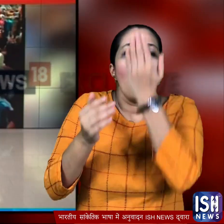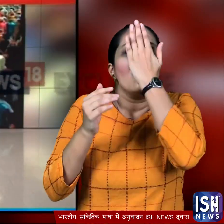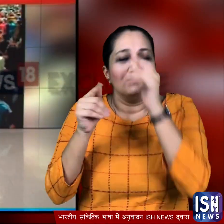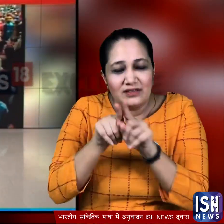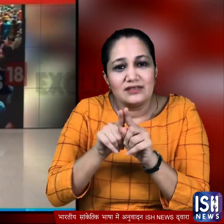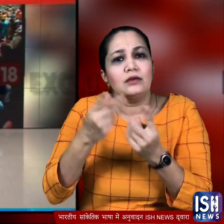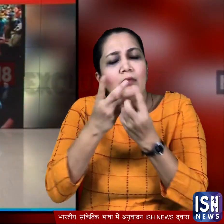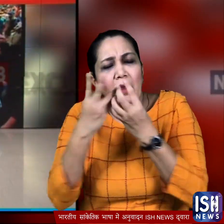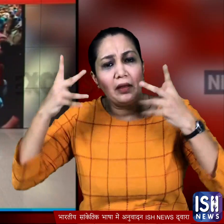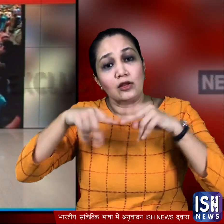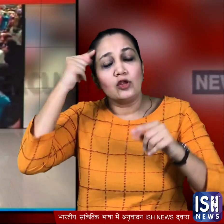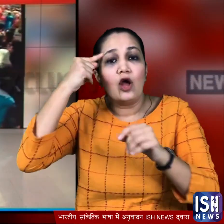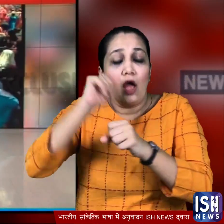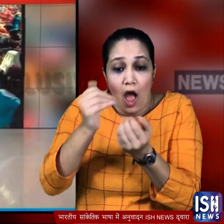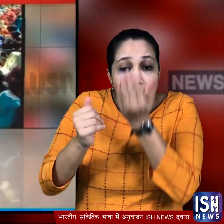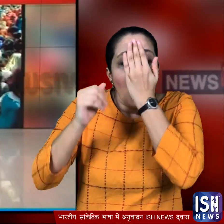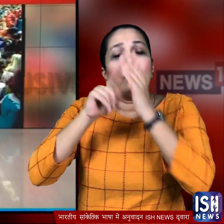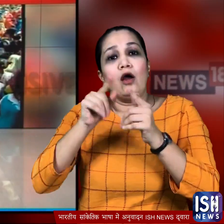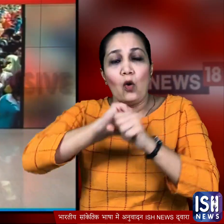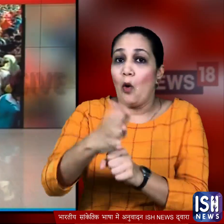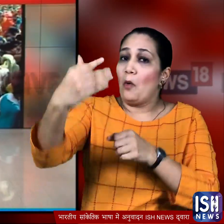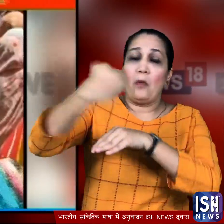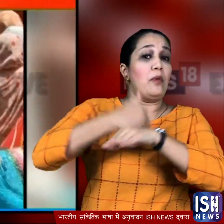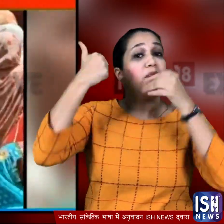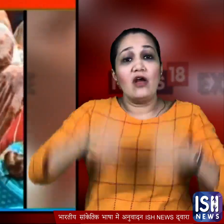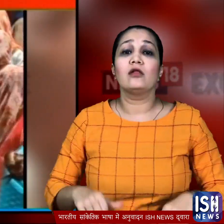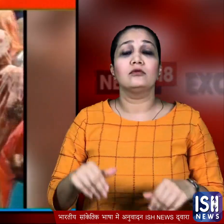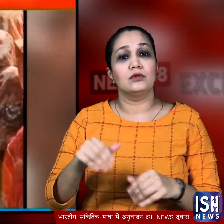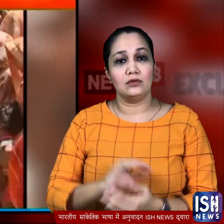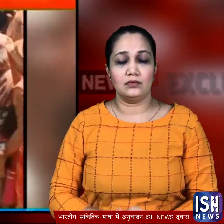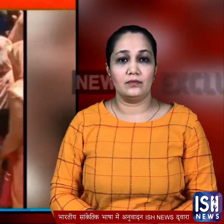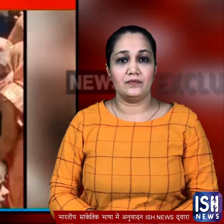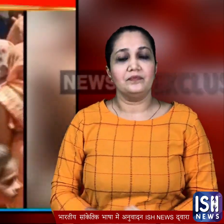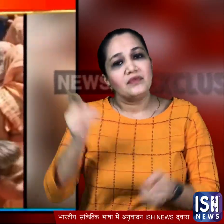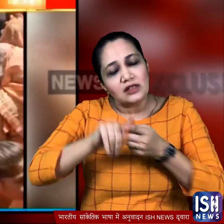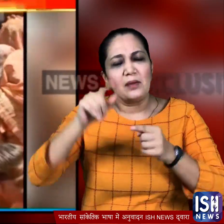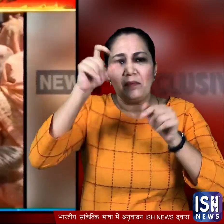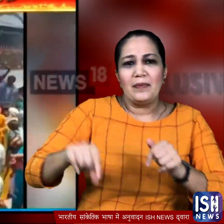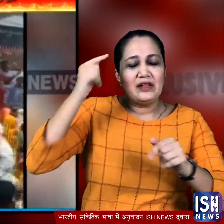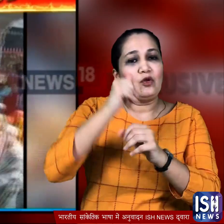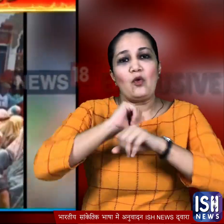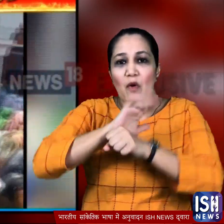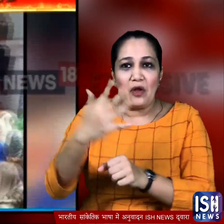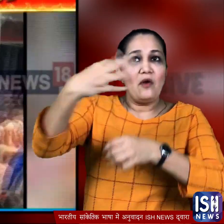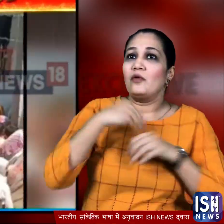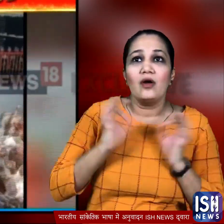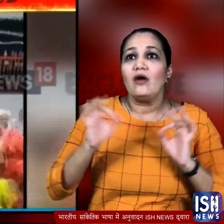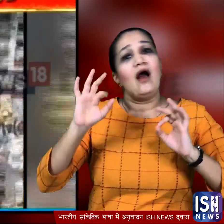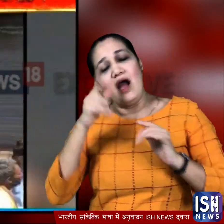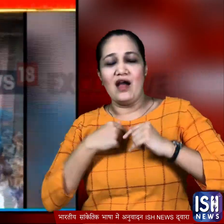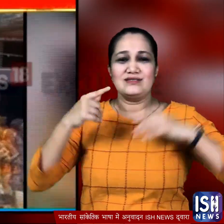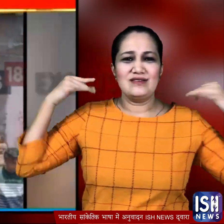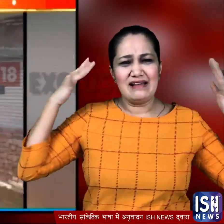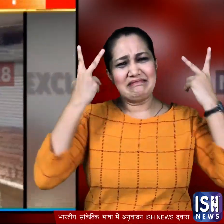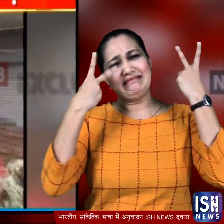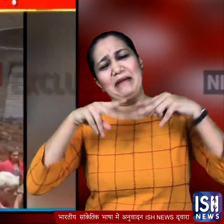गया कि ऐसा करने से कोरोना उन लोगों को छू भी नहीं पाएगा और वो महामारी से दूर रहेंगे। बस फिर क्या था, पूरे